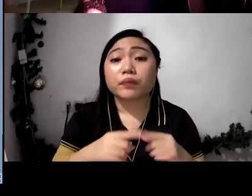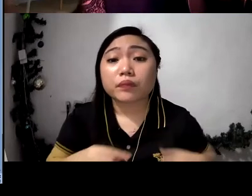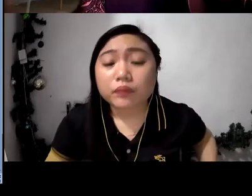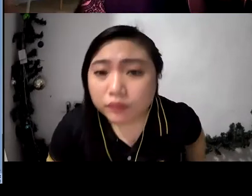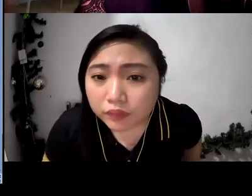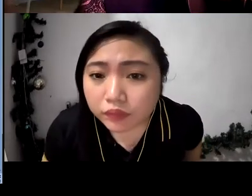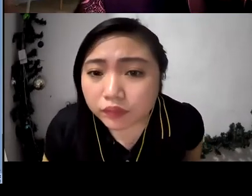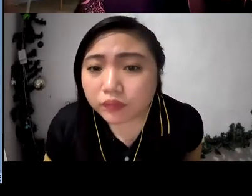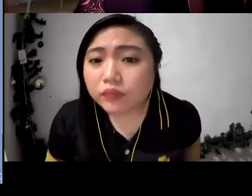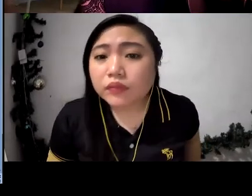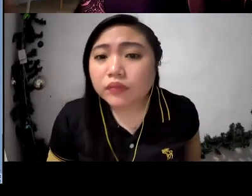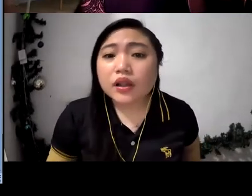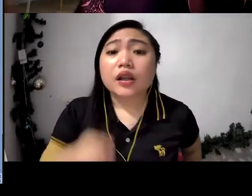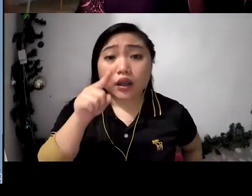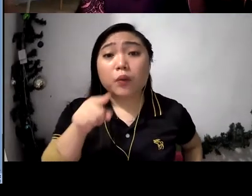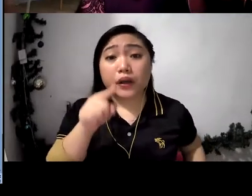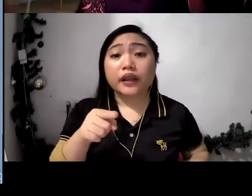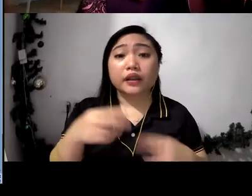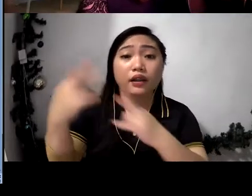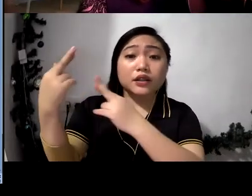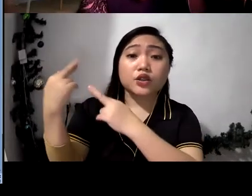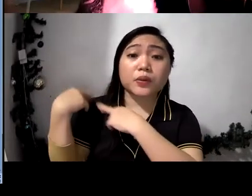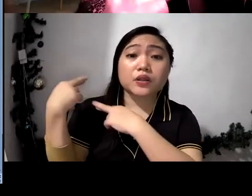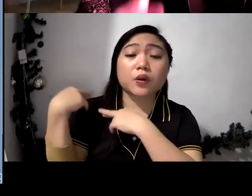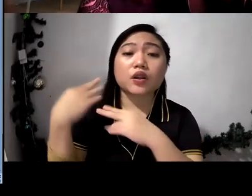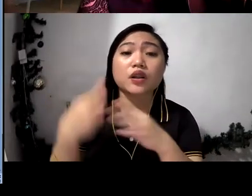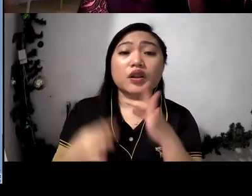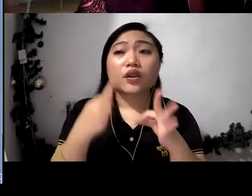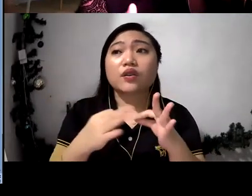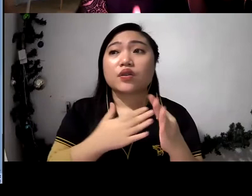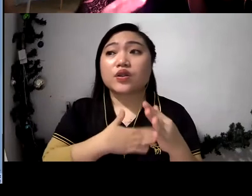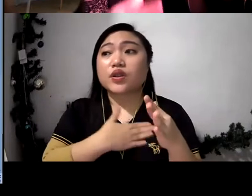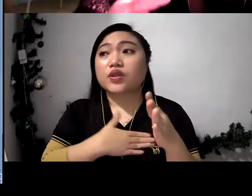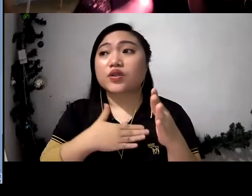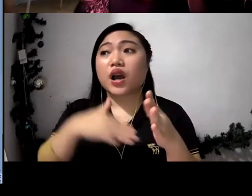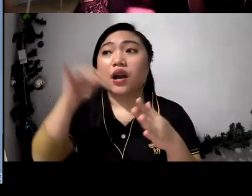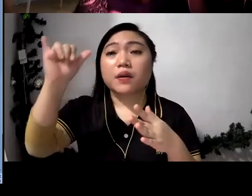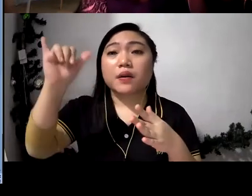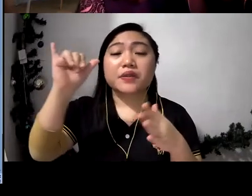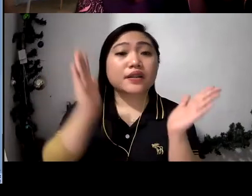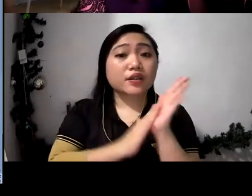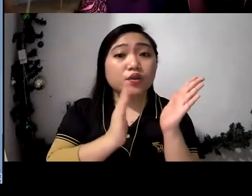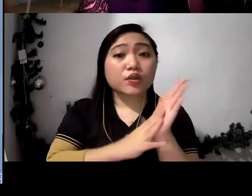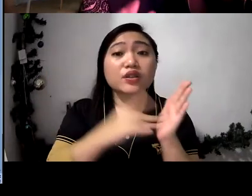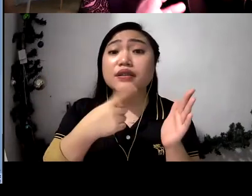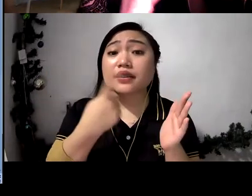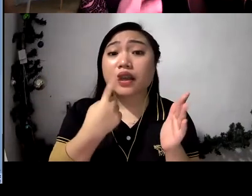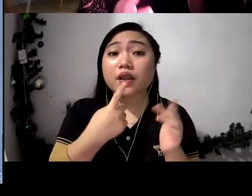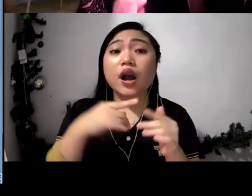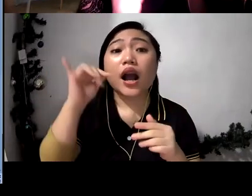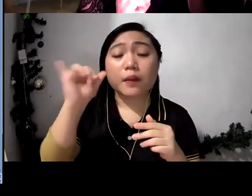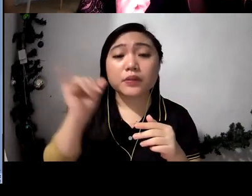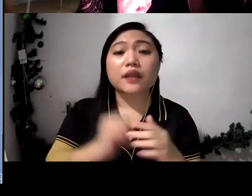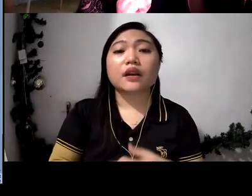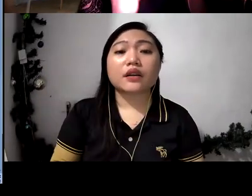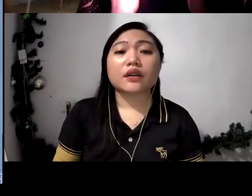rin, no? O kaya pag may kailangang umabsent sa school dahil sa anak, no, sino ba yung mas aabsent sa inyong dalawang mag-asawa, no? So sino